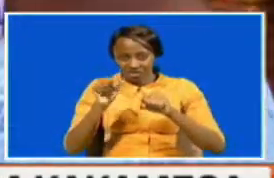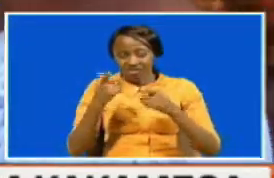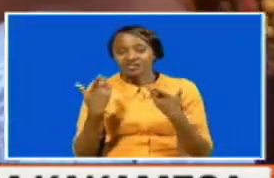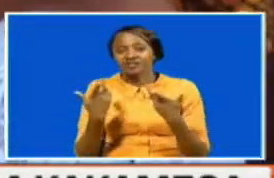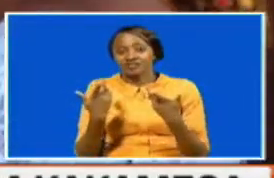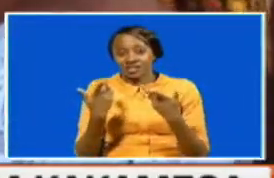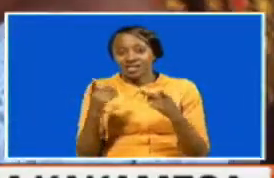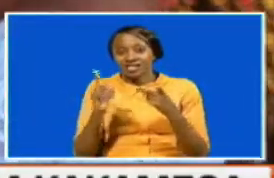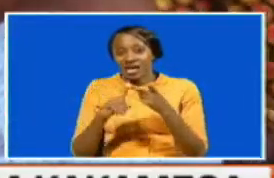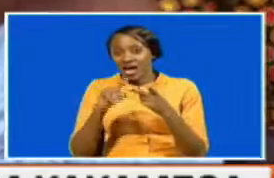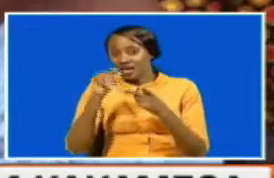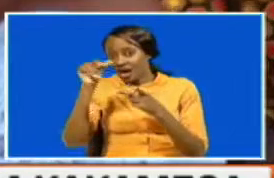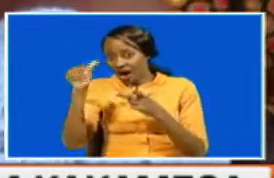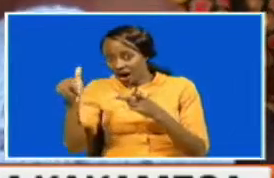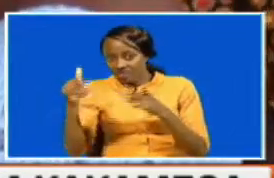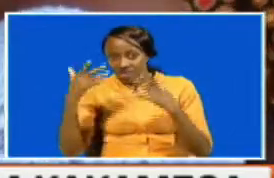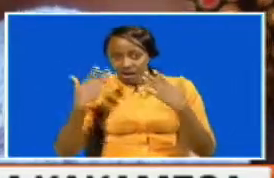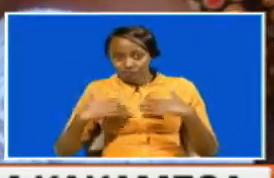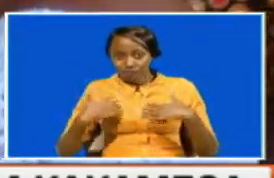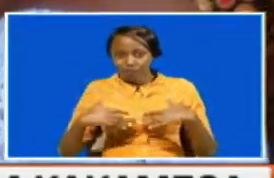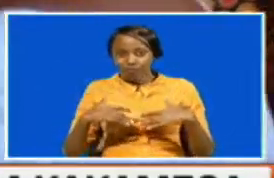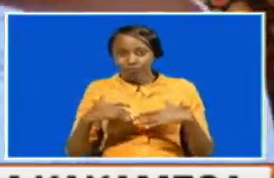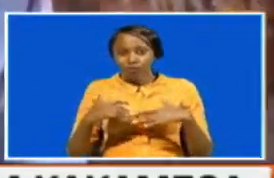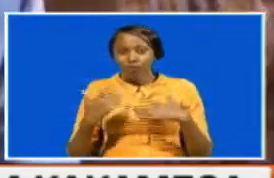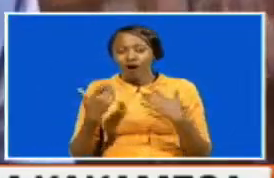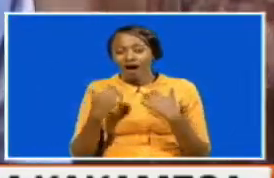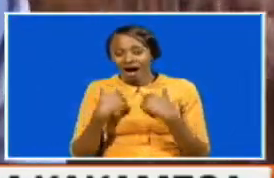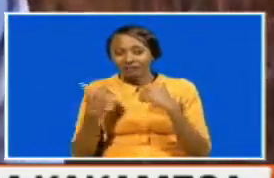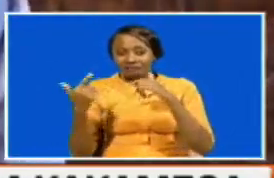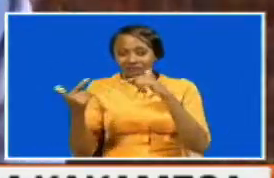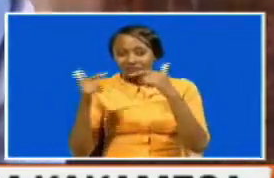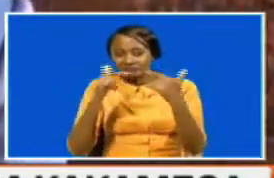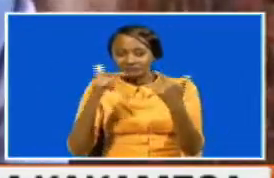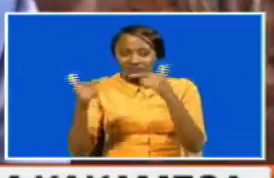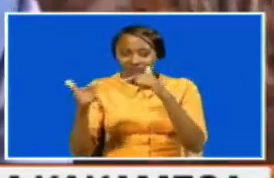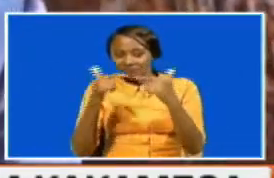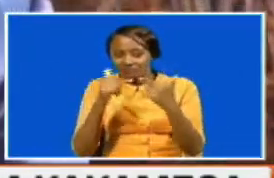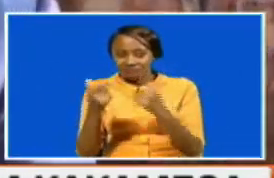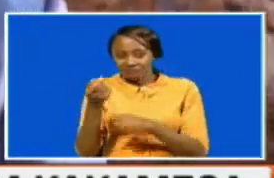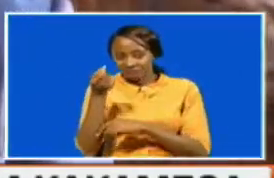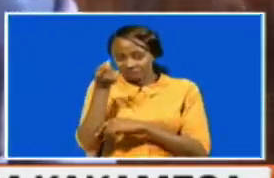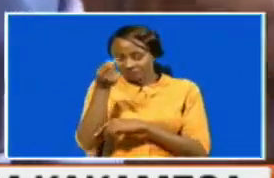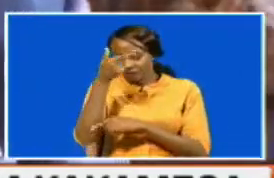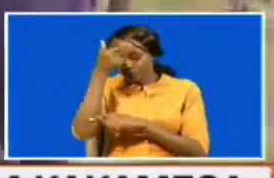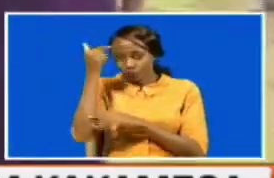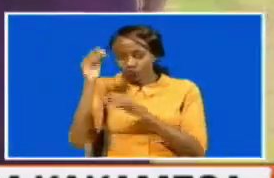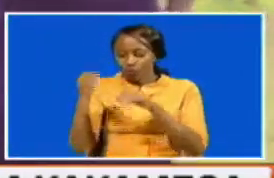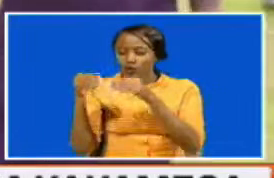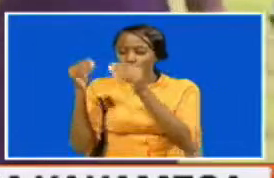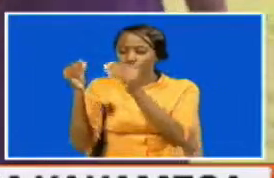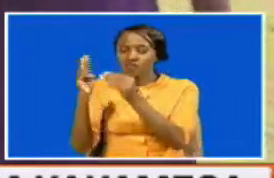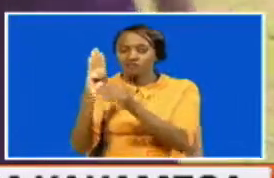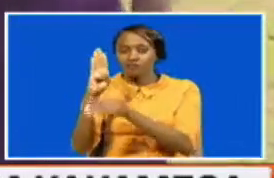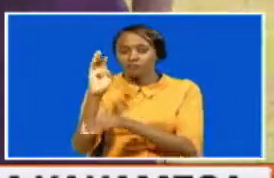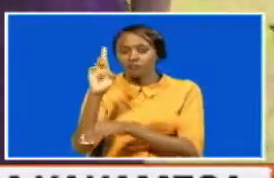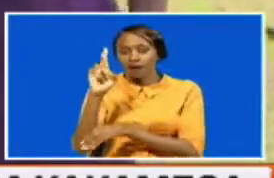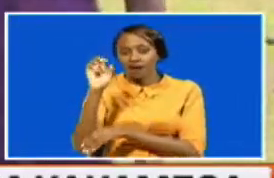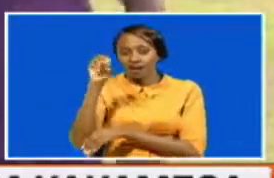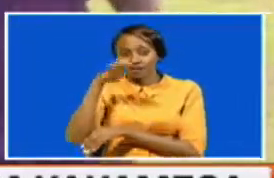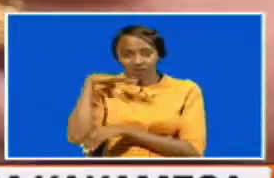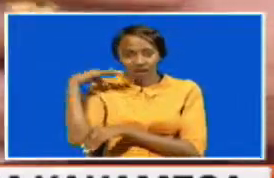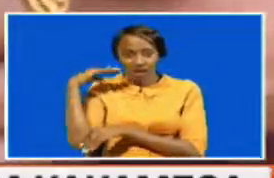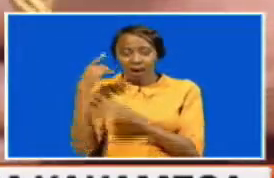na wajumbe wa chama hicho, waliafikia agure nafasi hiyo na ikabidhiwe Governor Fernandez Barasa. Hatua